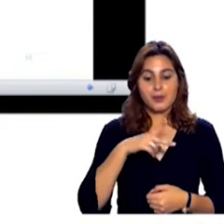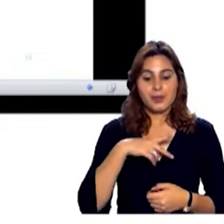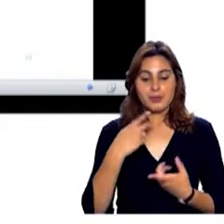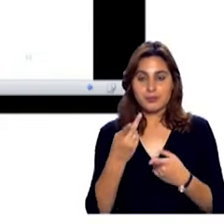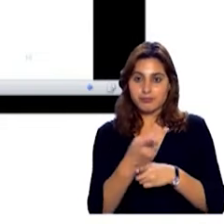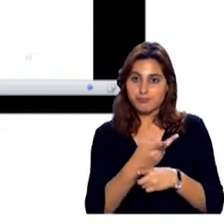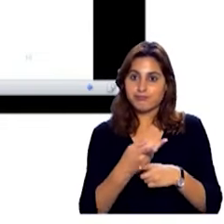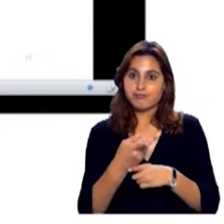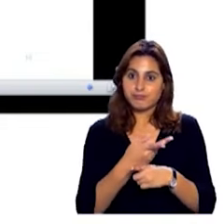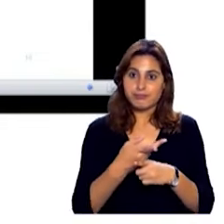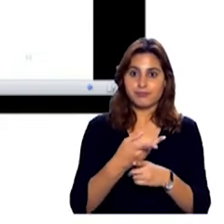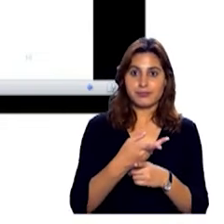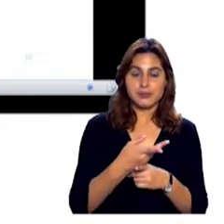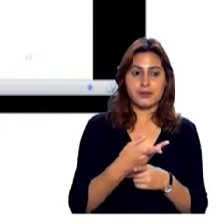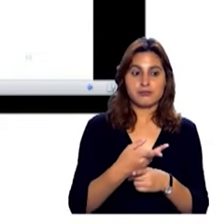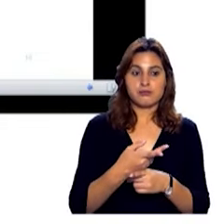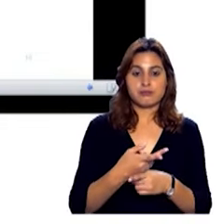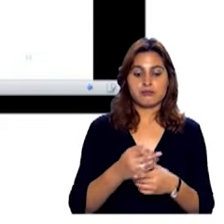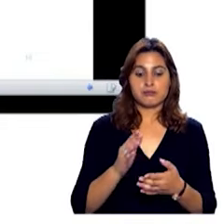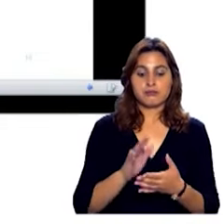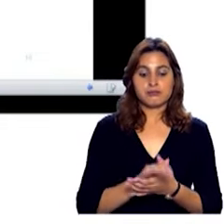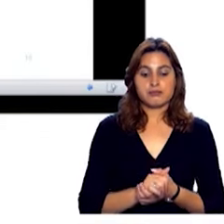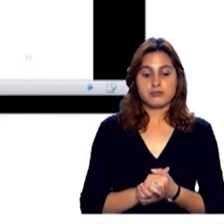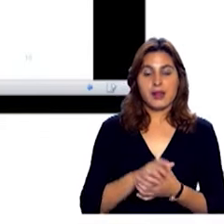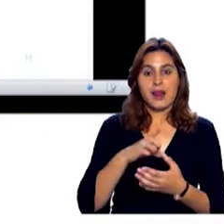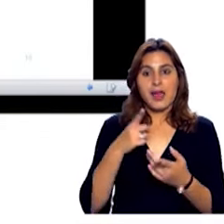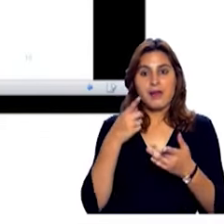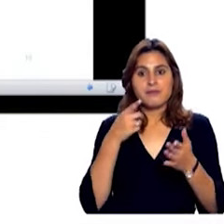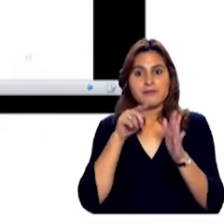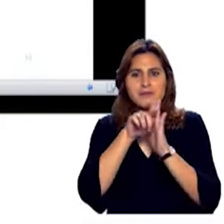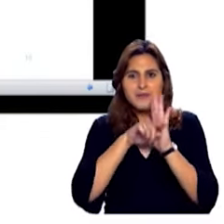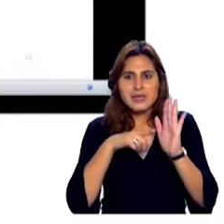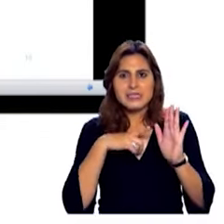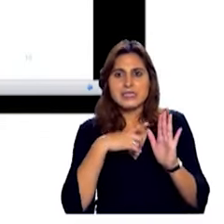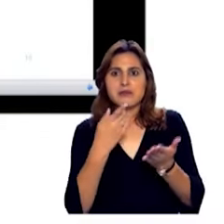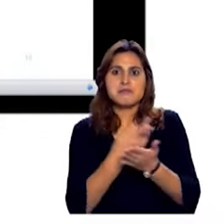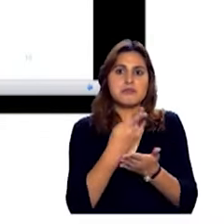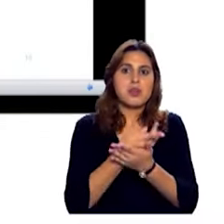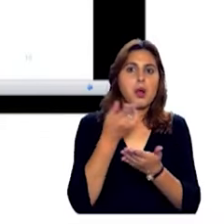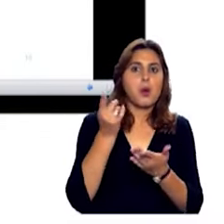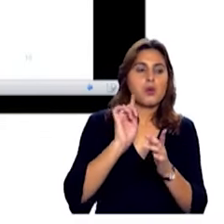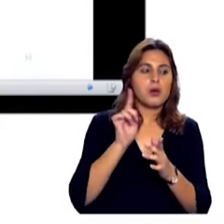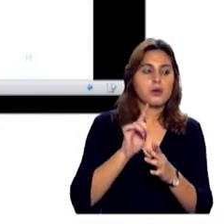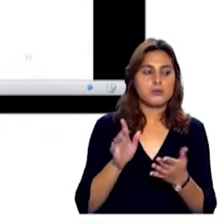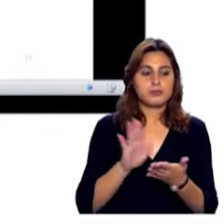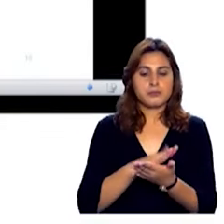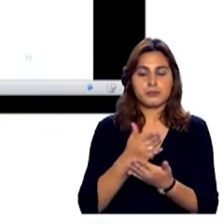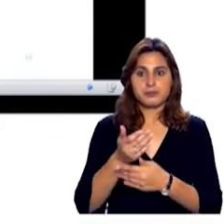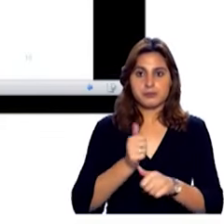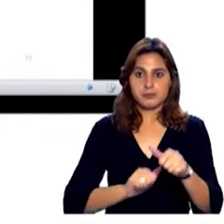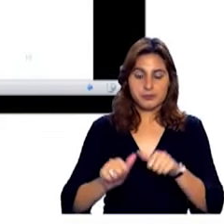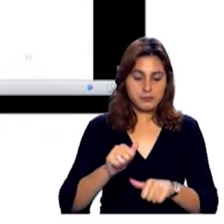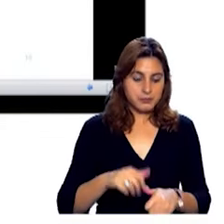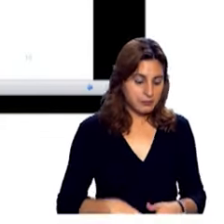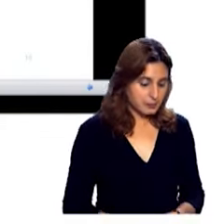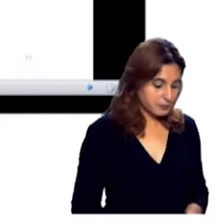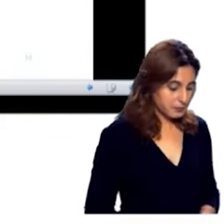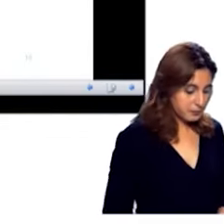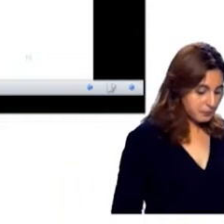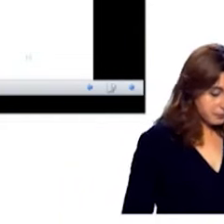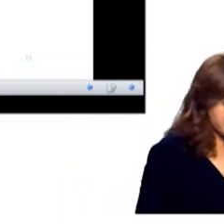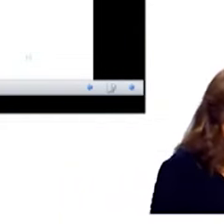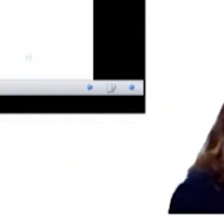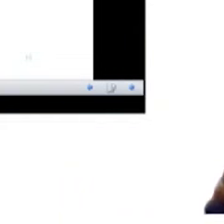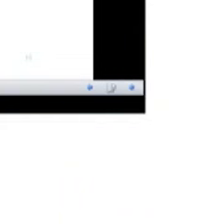pu verificare se via una violazione di una Norma di diritto sostanziale una violazione di Norma di diritto processuale o una non